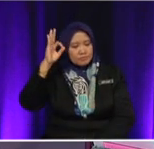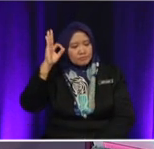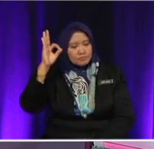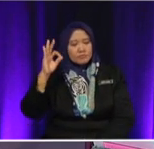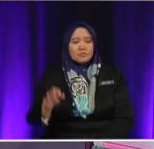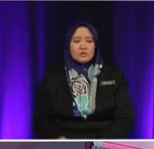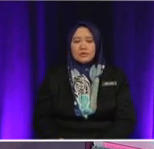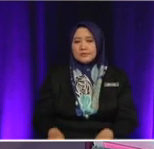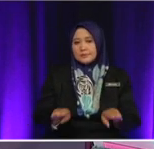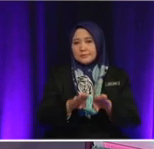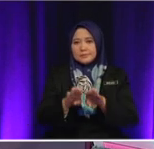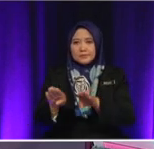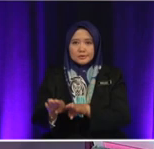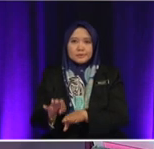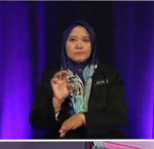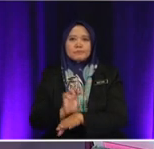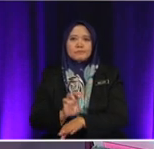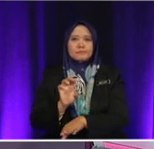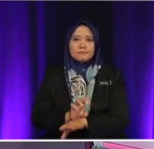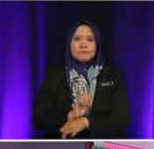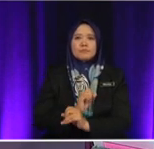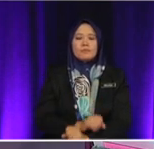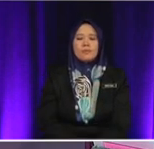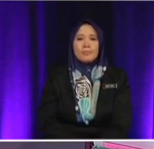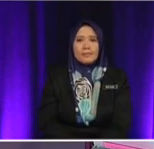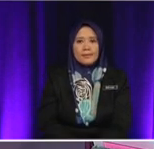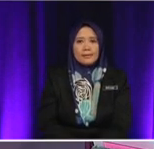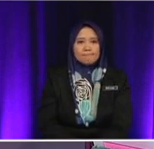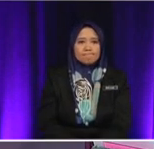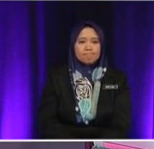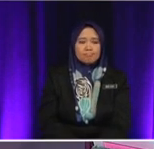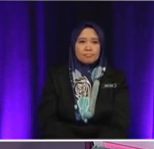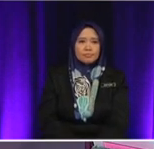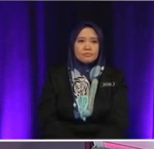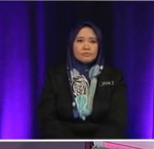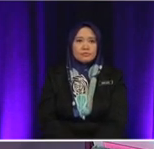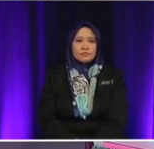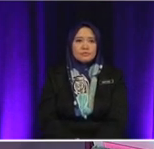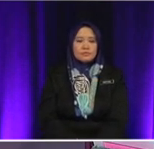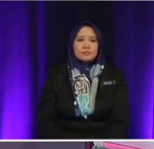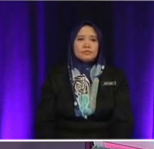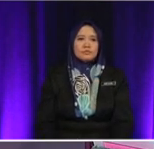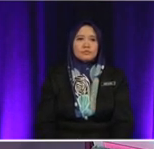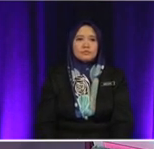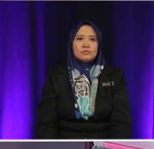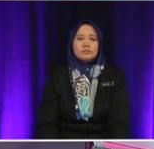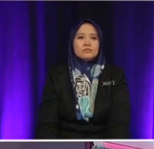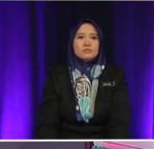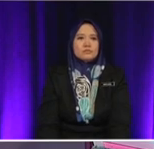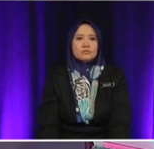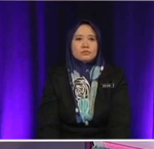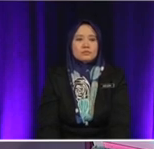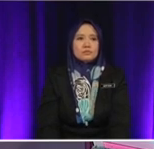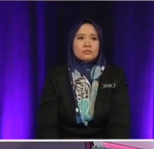berkaitan kepentingan masa ataupun pentingnya pengurusan masa kepada Encik Fauzi. 8 markah. Okey, yang